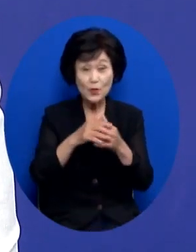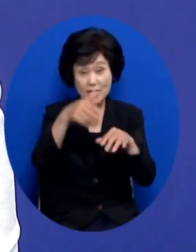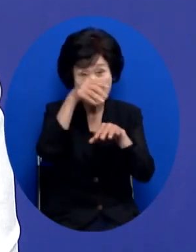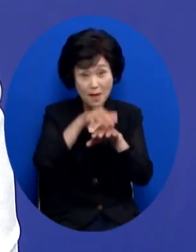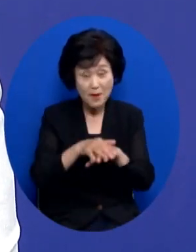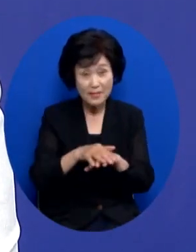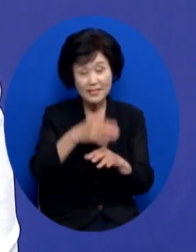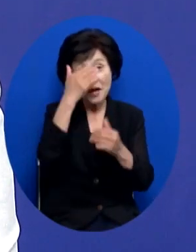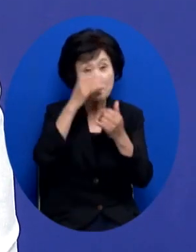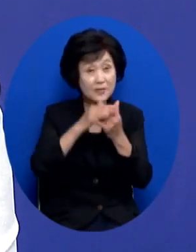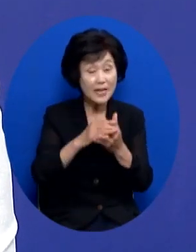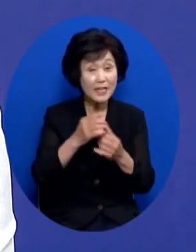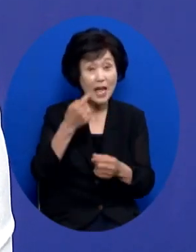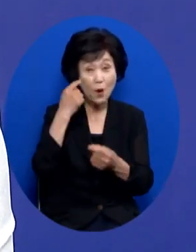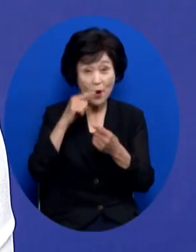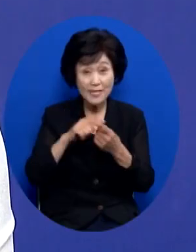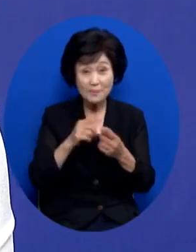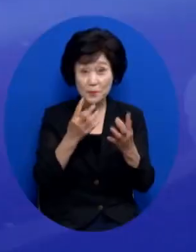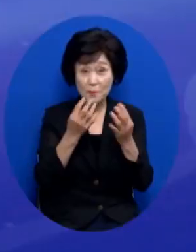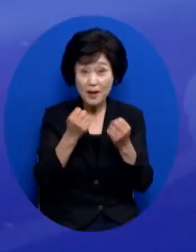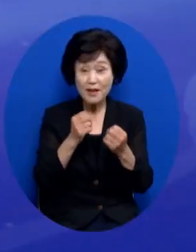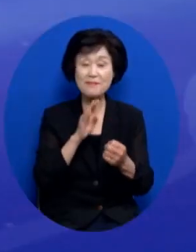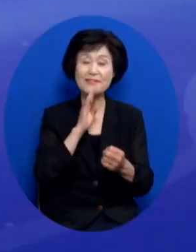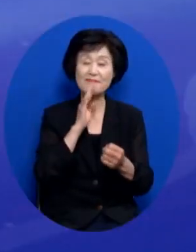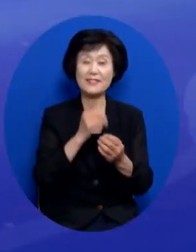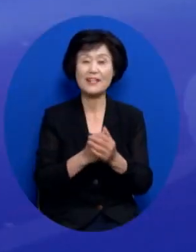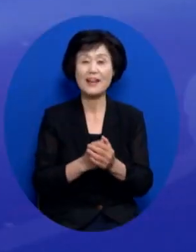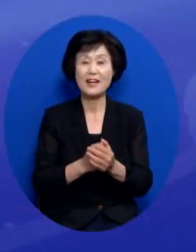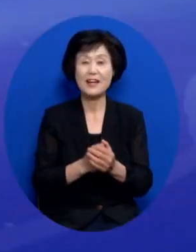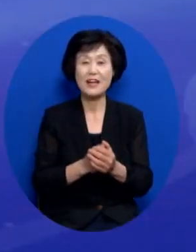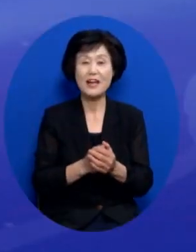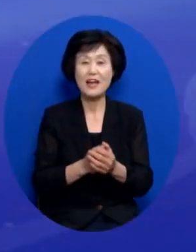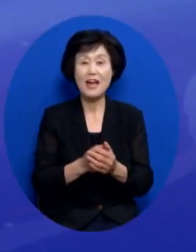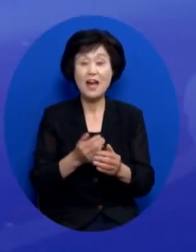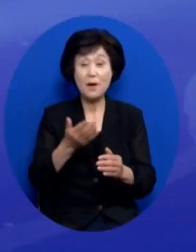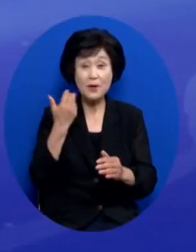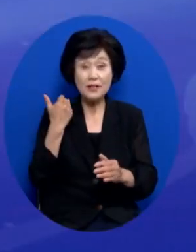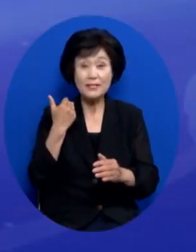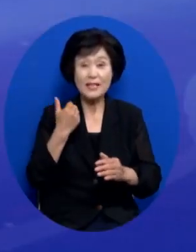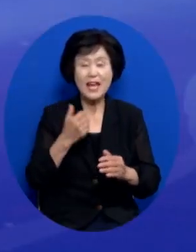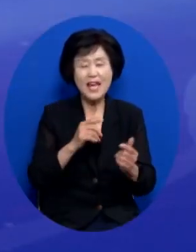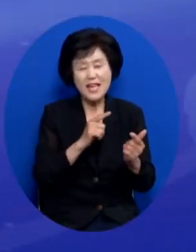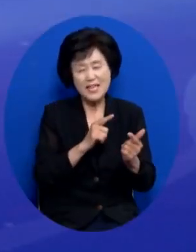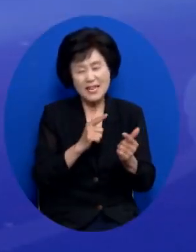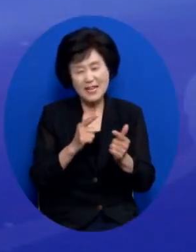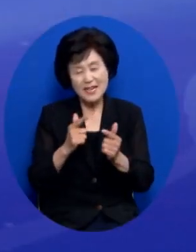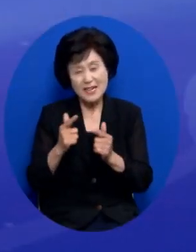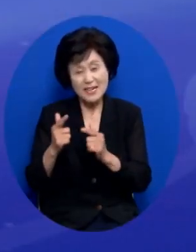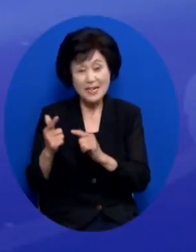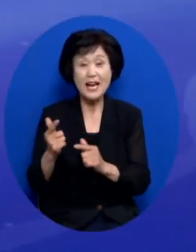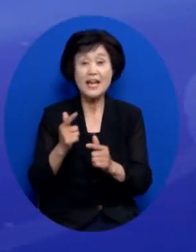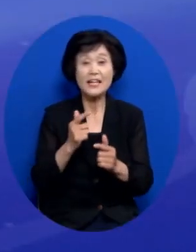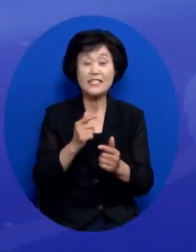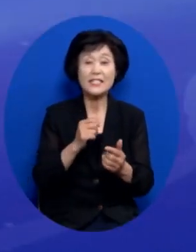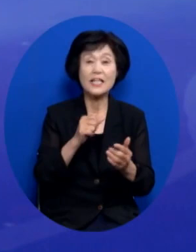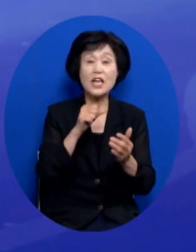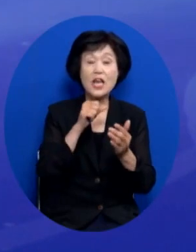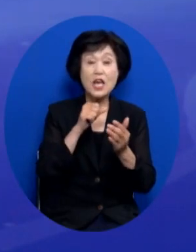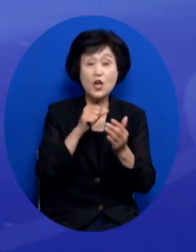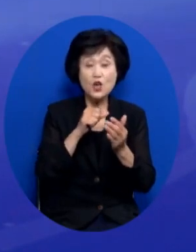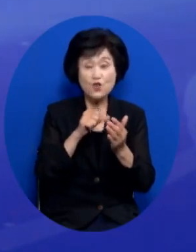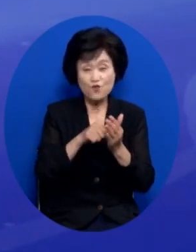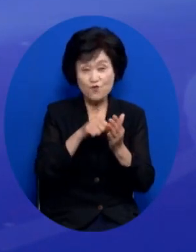세대에 관심을 끌 만한 요소도 많았죠. 네, 행사에서는 차세대 미디어 사역팀이자 다채로운 CCM으로 주목받는 위러브가